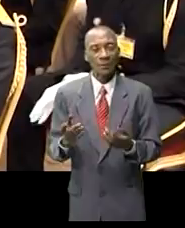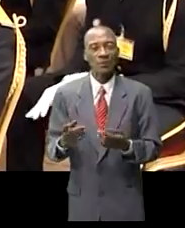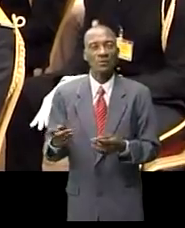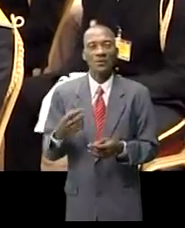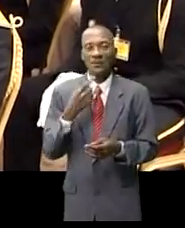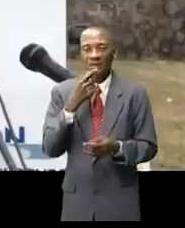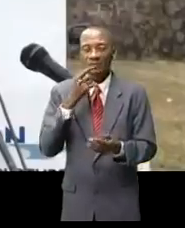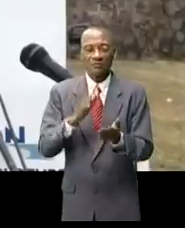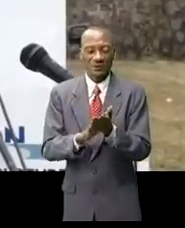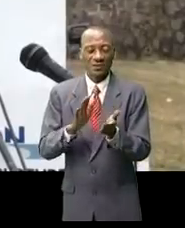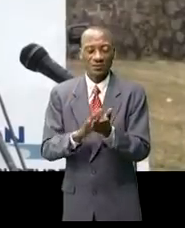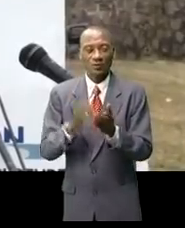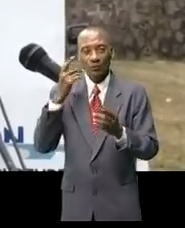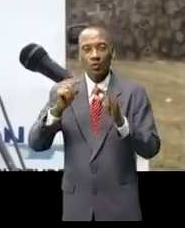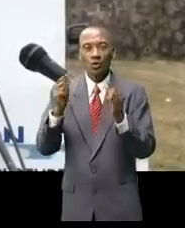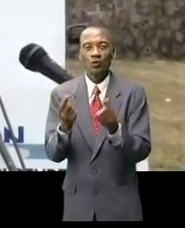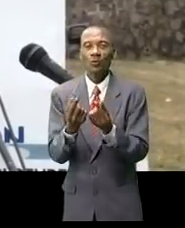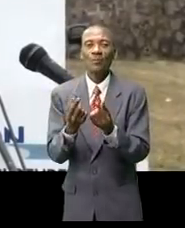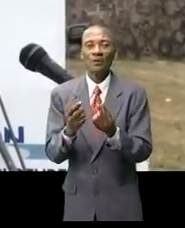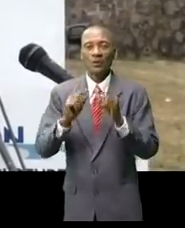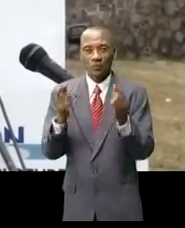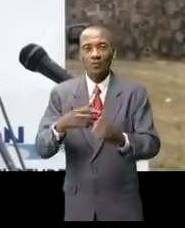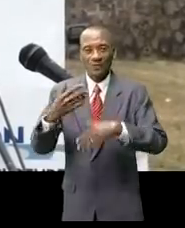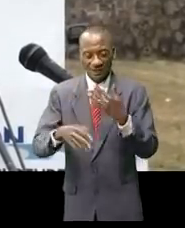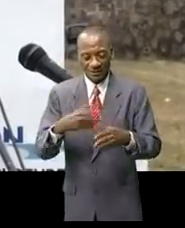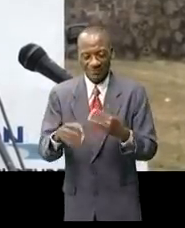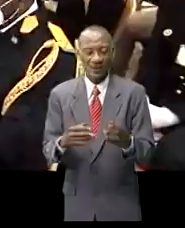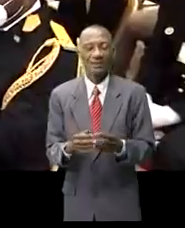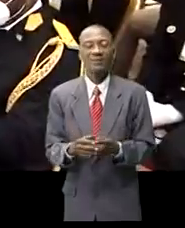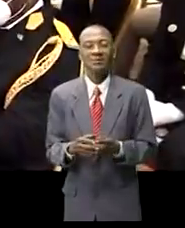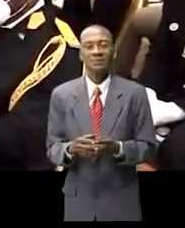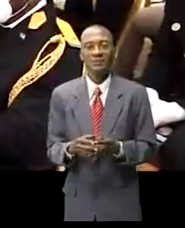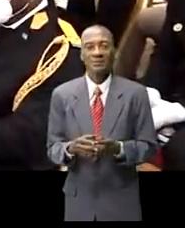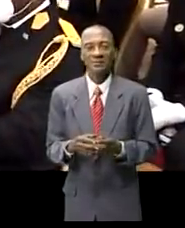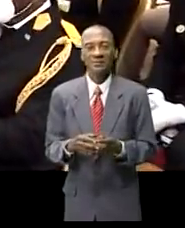aux élèves sortants ainsi qu'à l'équipe de l'école de guerre de Kinshasa.